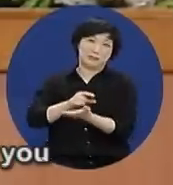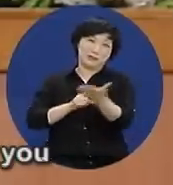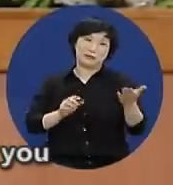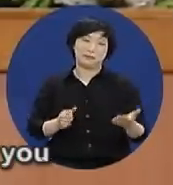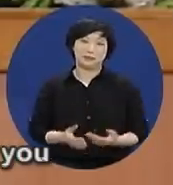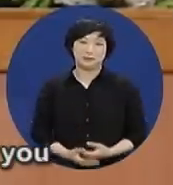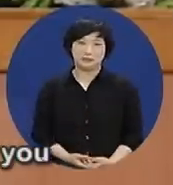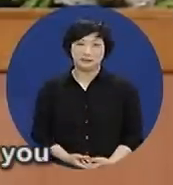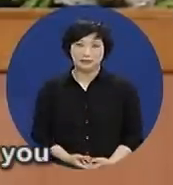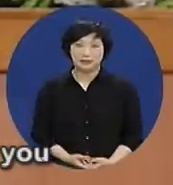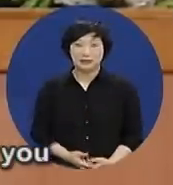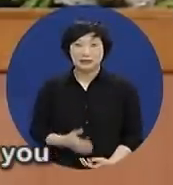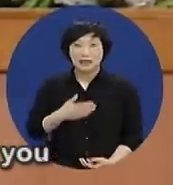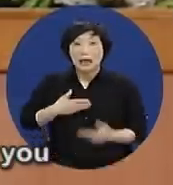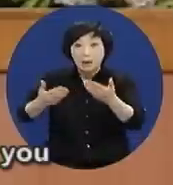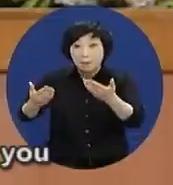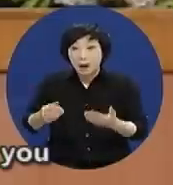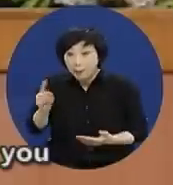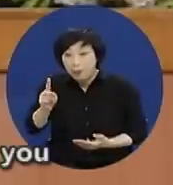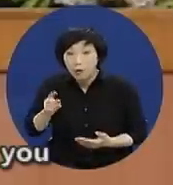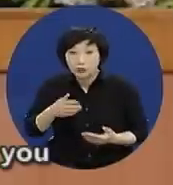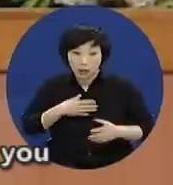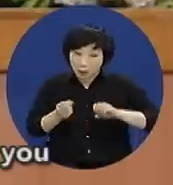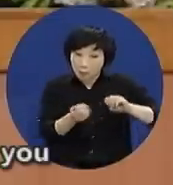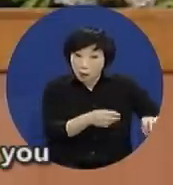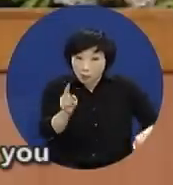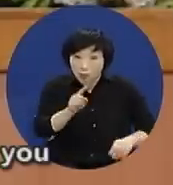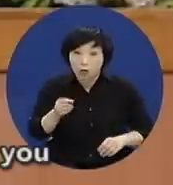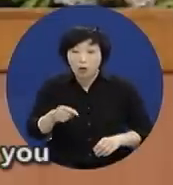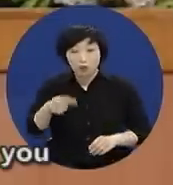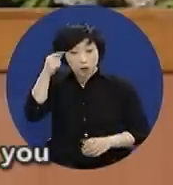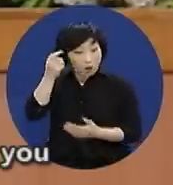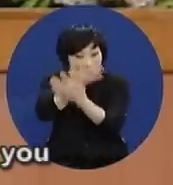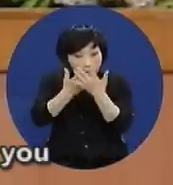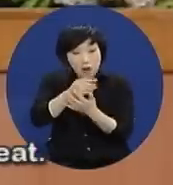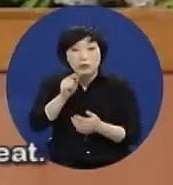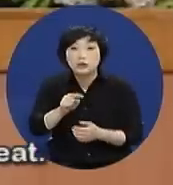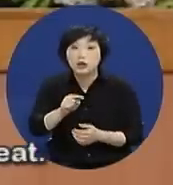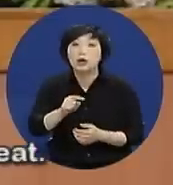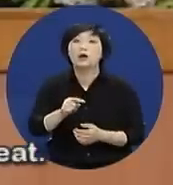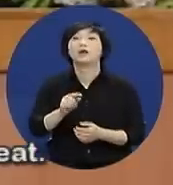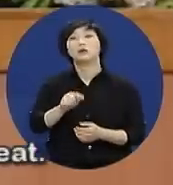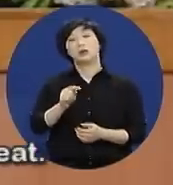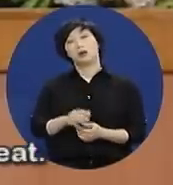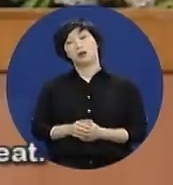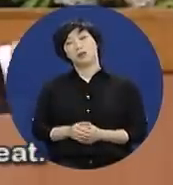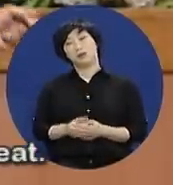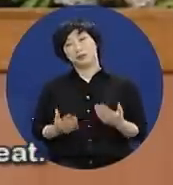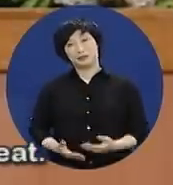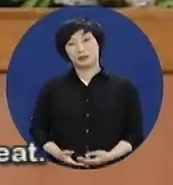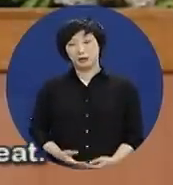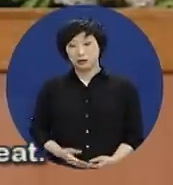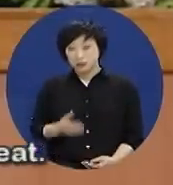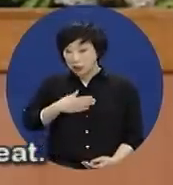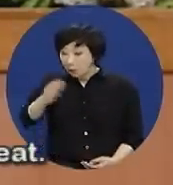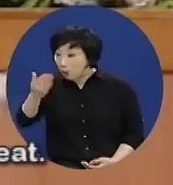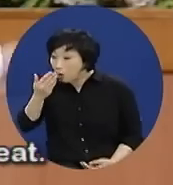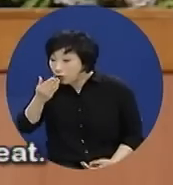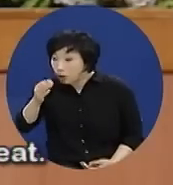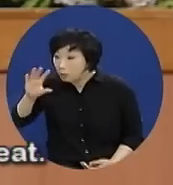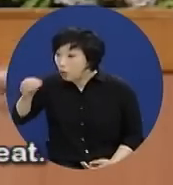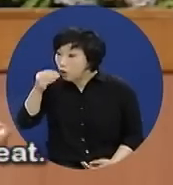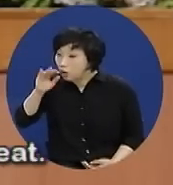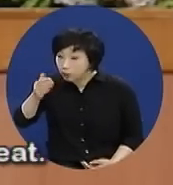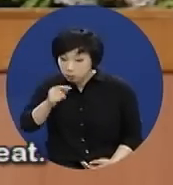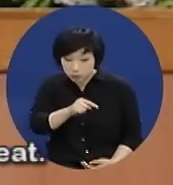か悪魔の仕業は受け入れること捨てることが何かをこれは食べるものなのか食べてはいけない